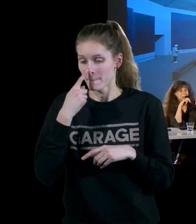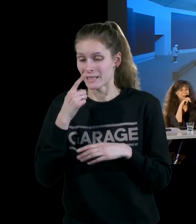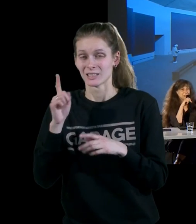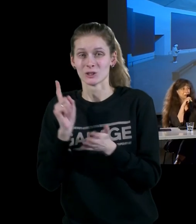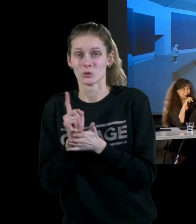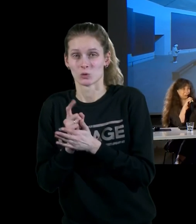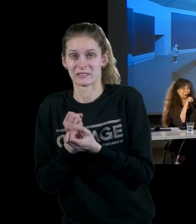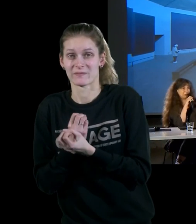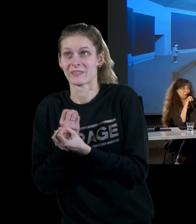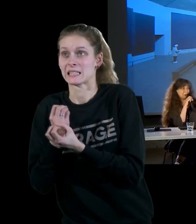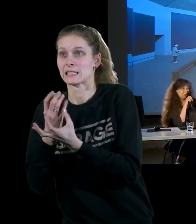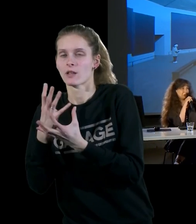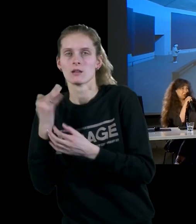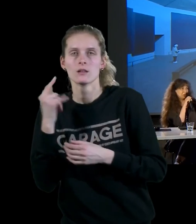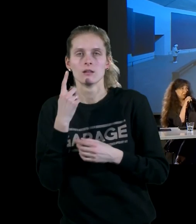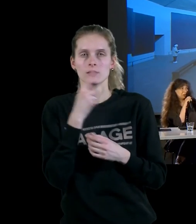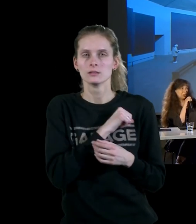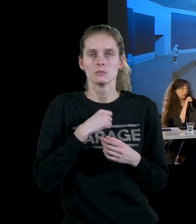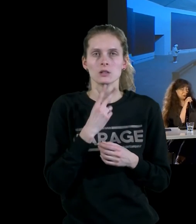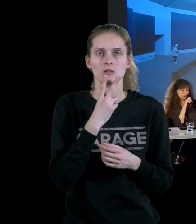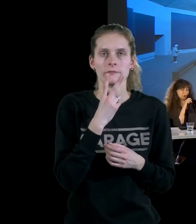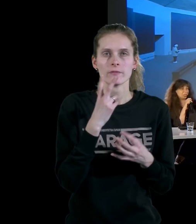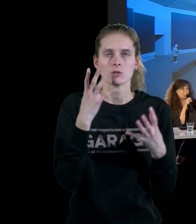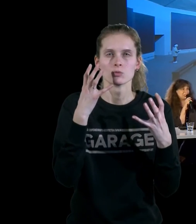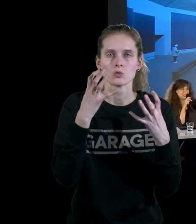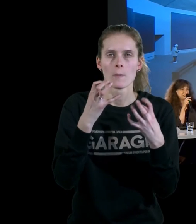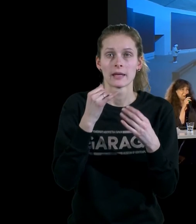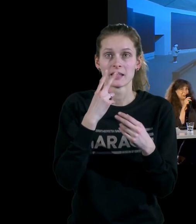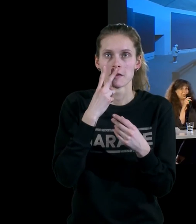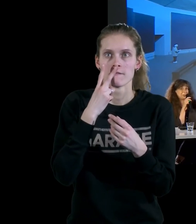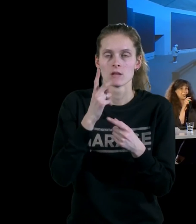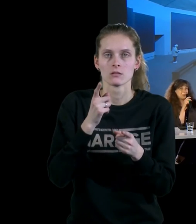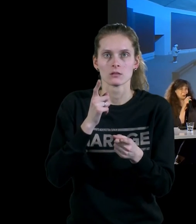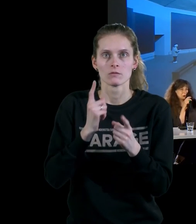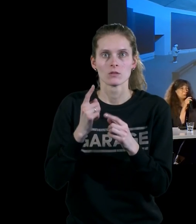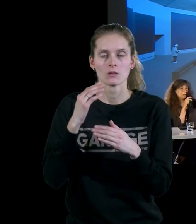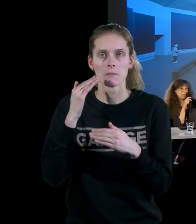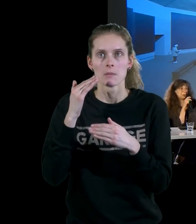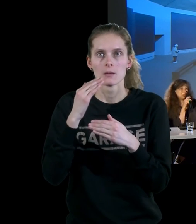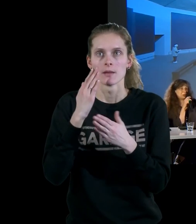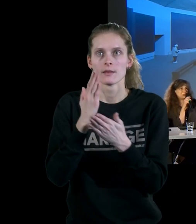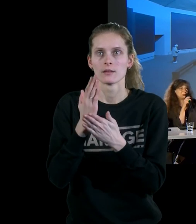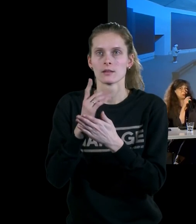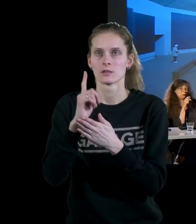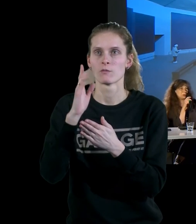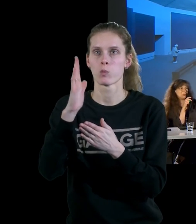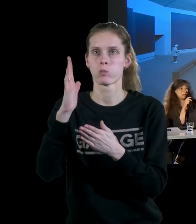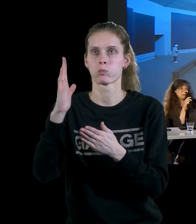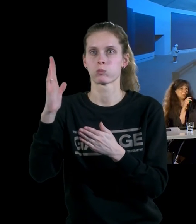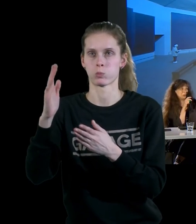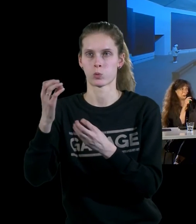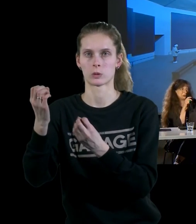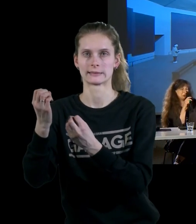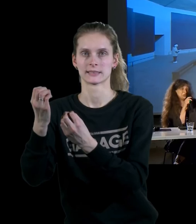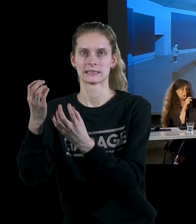И там действительно вот ты в это вглядываешься, видишь, как из этой черноты, из этой темноты проступает уже вот какое-то проблески,